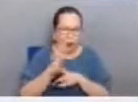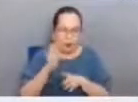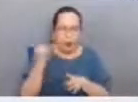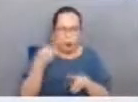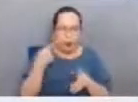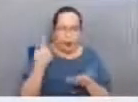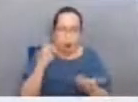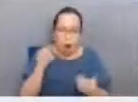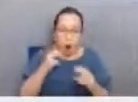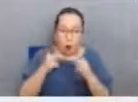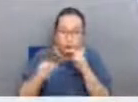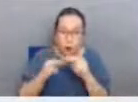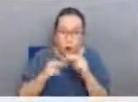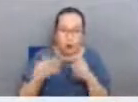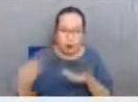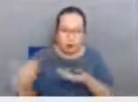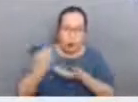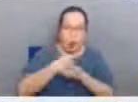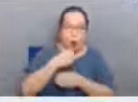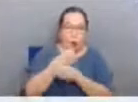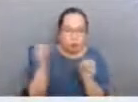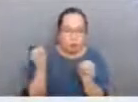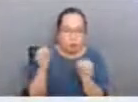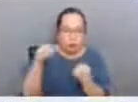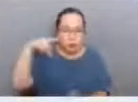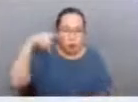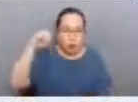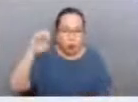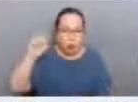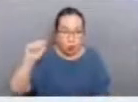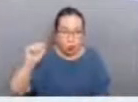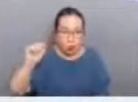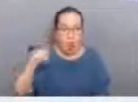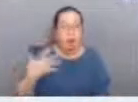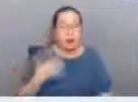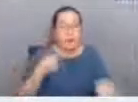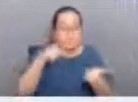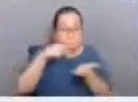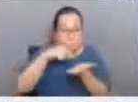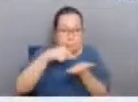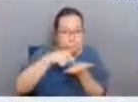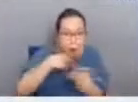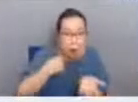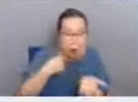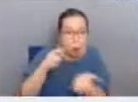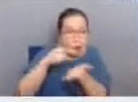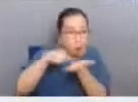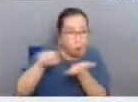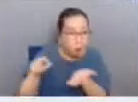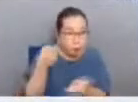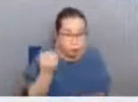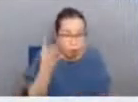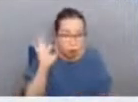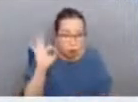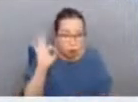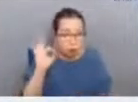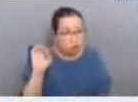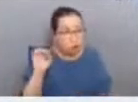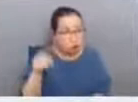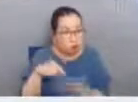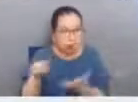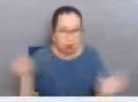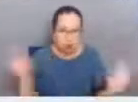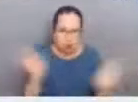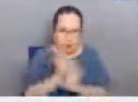Ano-ano naman pong assistance sa programa ang maaaring asahan ng ating mga kababayan mula sa POA, lalong-lalo na ngayong